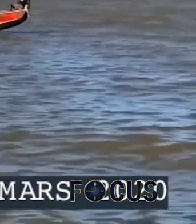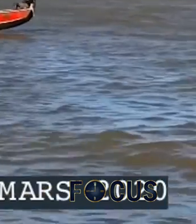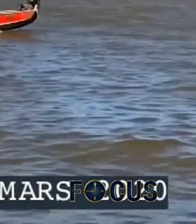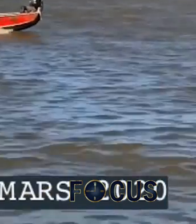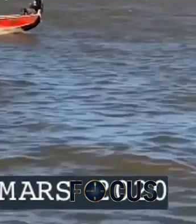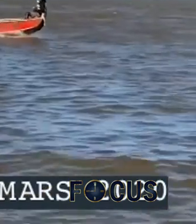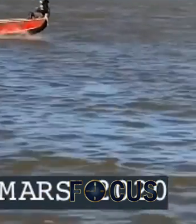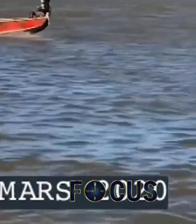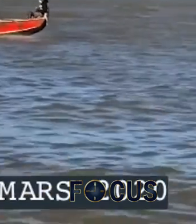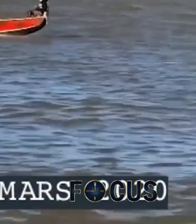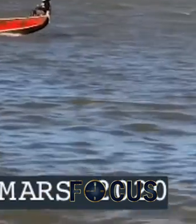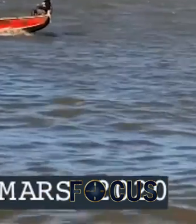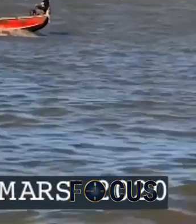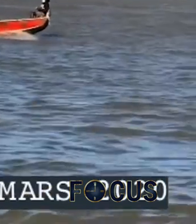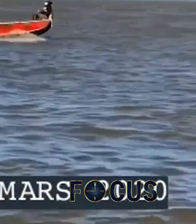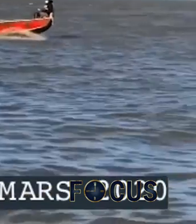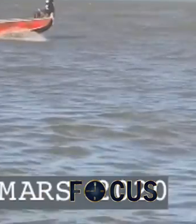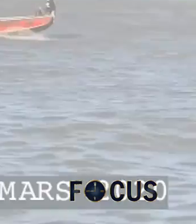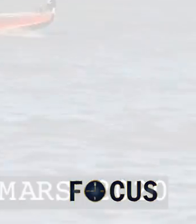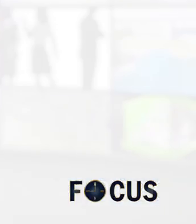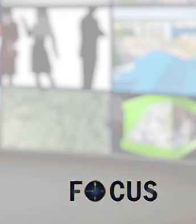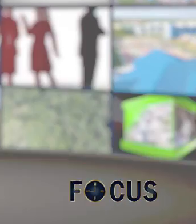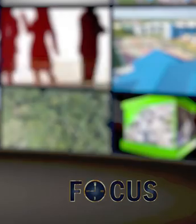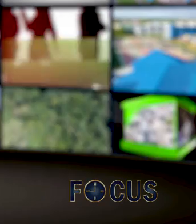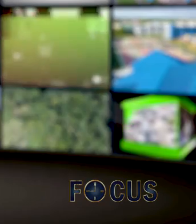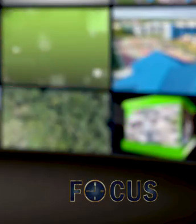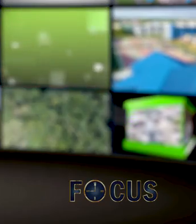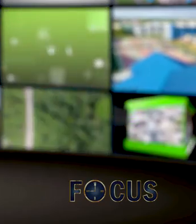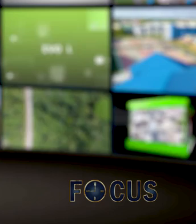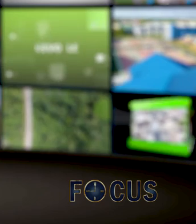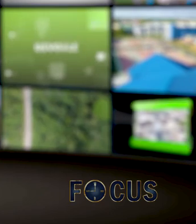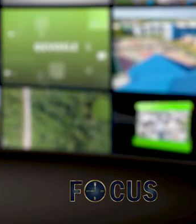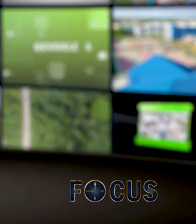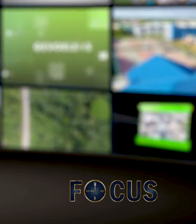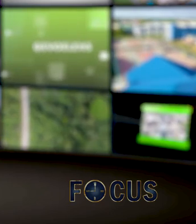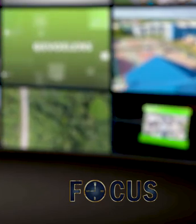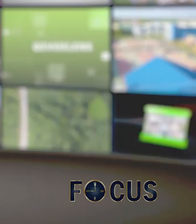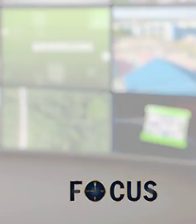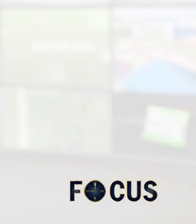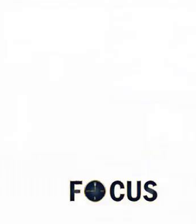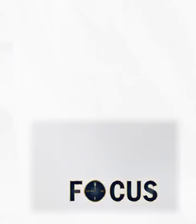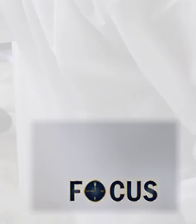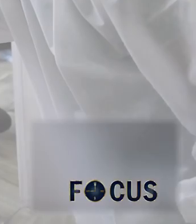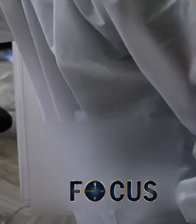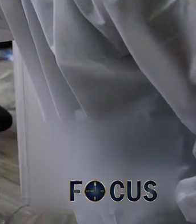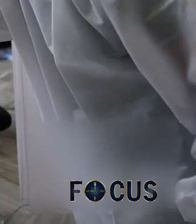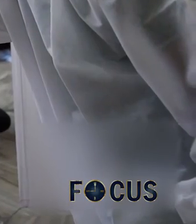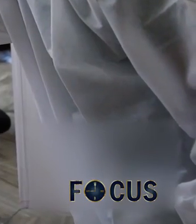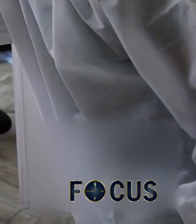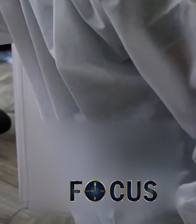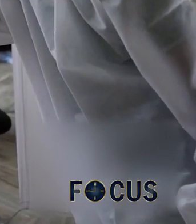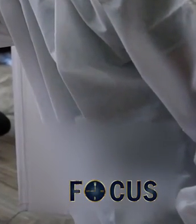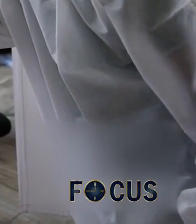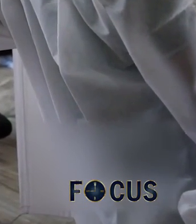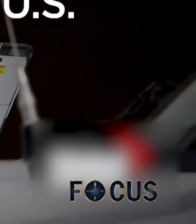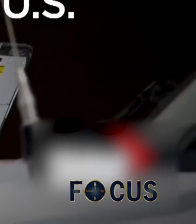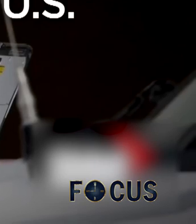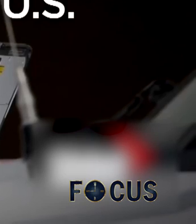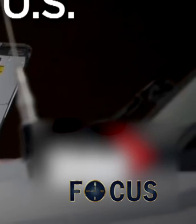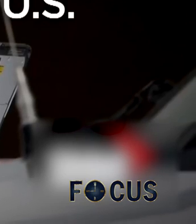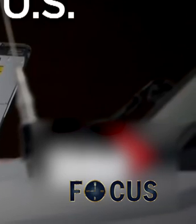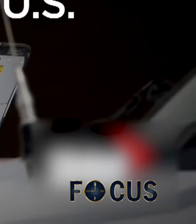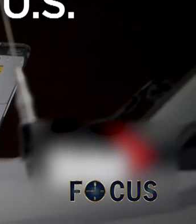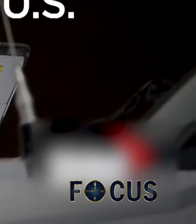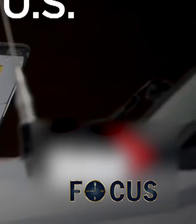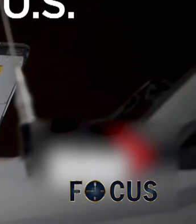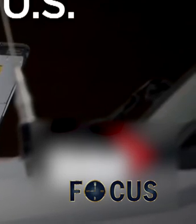er ongetwijfeld hand- en spandiensten verleend door anderen die er wat aan verdienen. De autoriteiten wensen nogmaals te